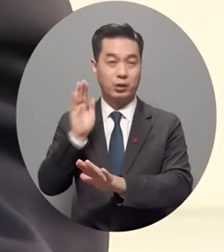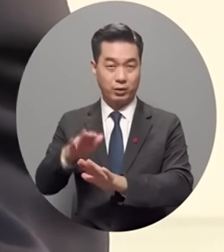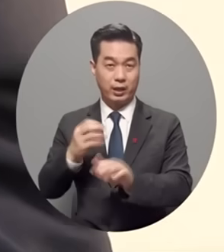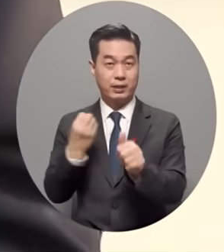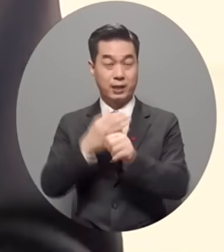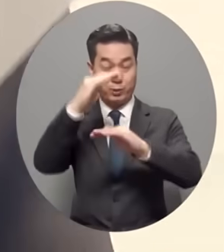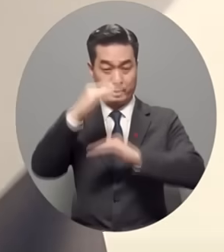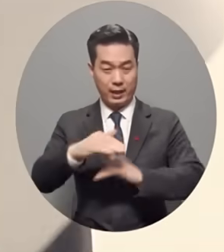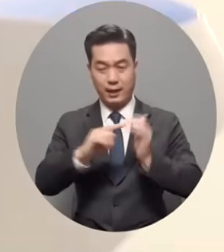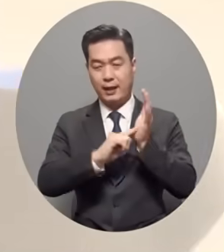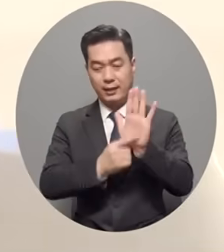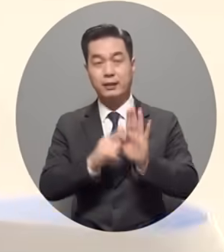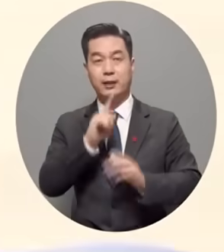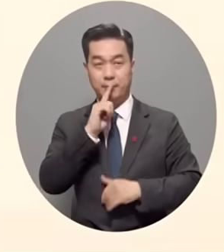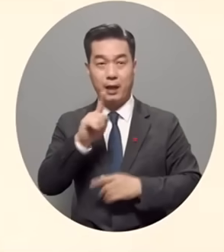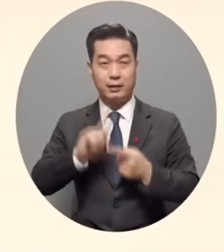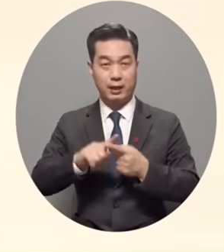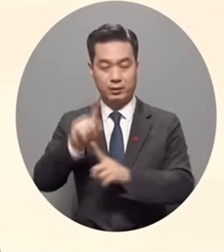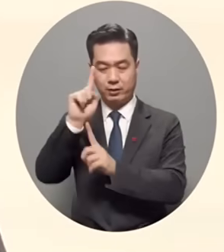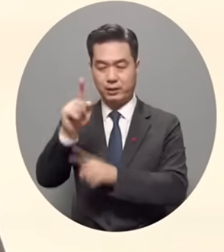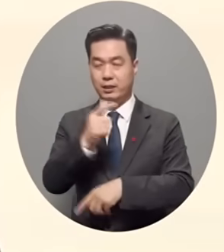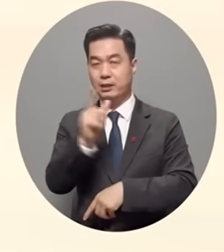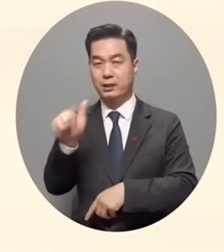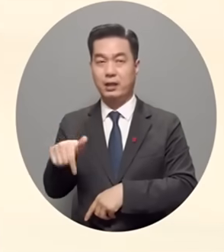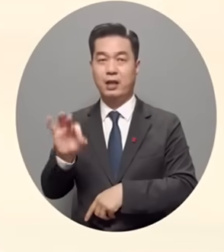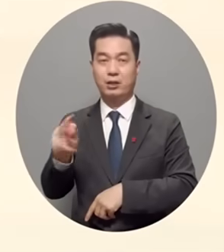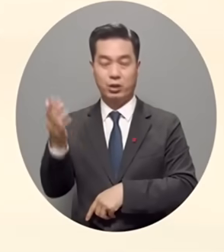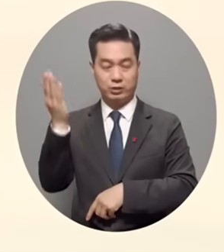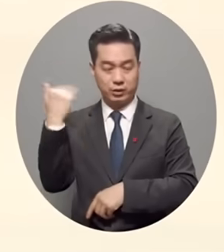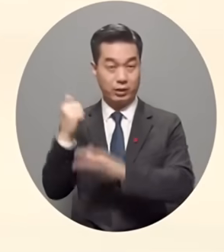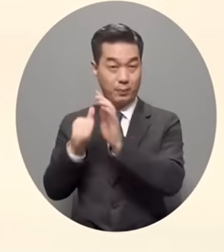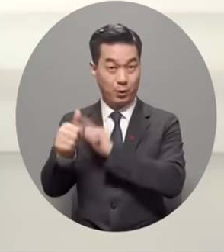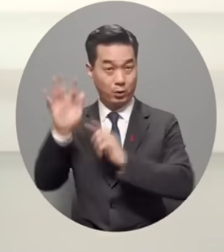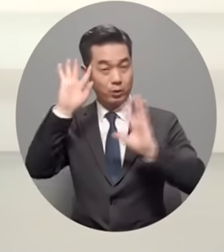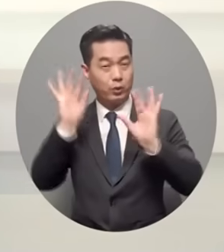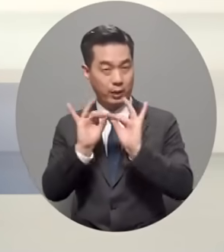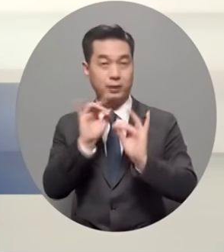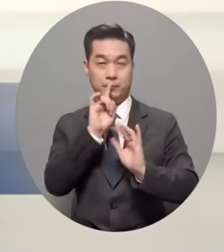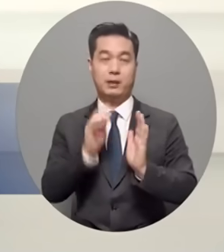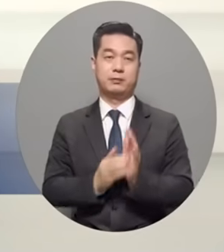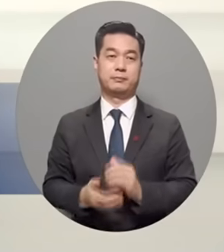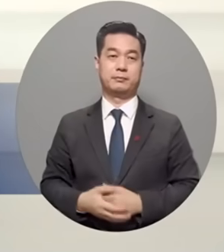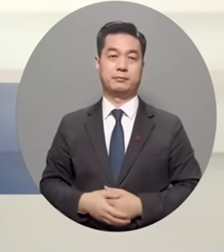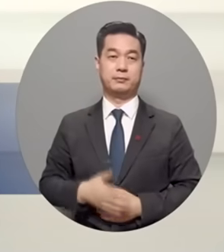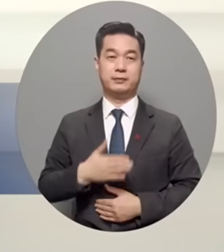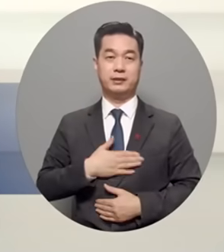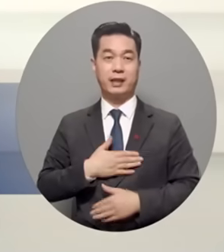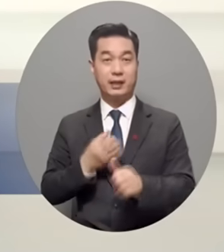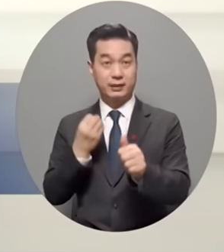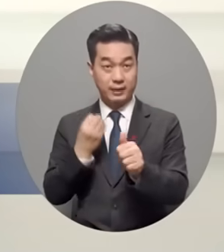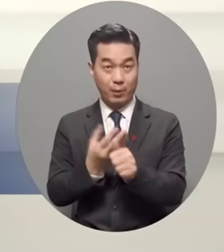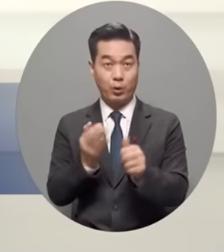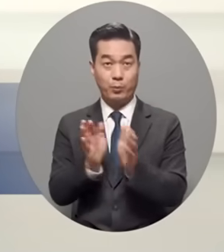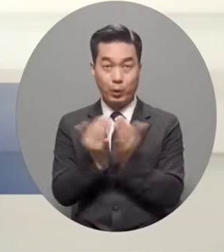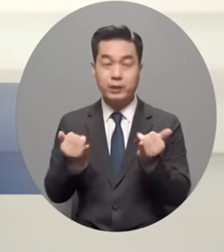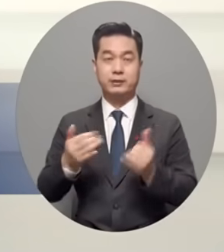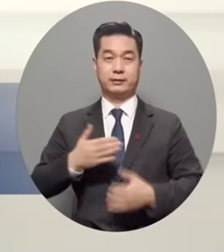사실을 알리겠다는 말엔 이낙연 전 대표도 동의했다고 말했습니다. 제가 제보를 한 당사자고